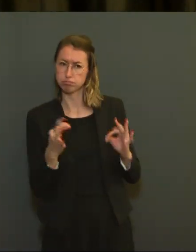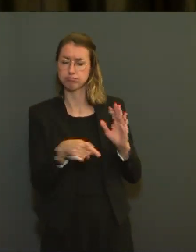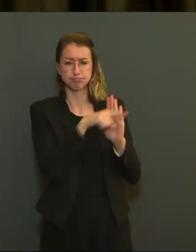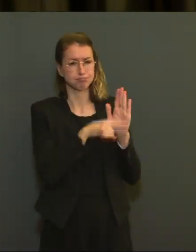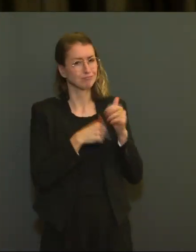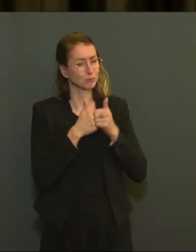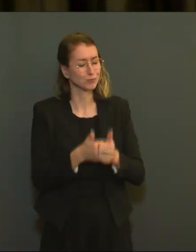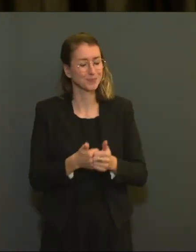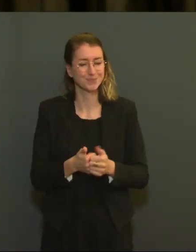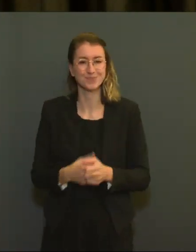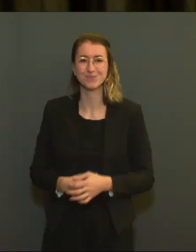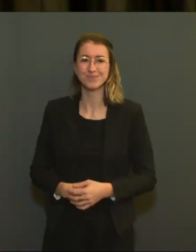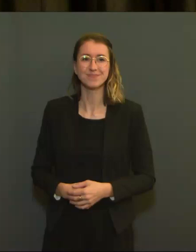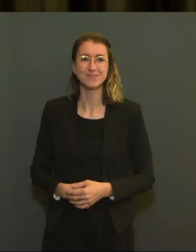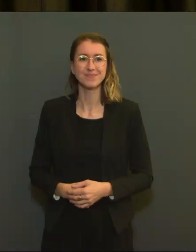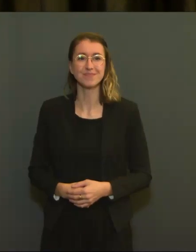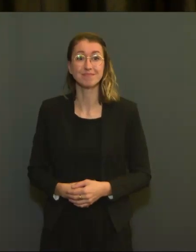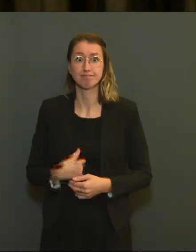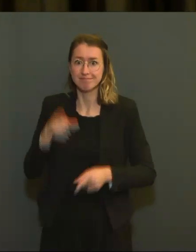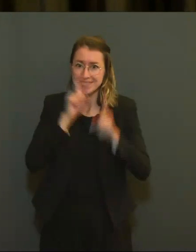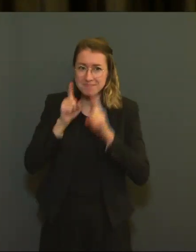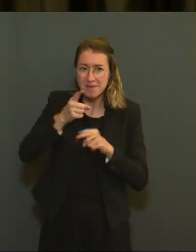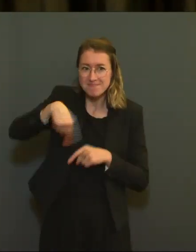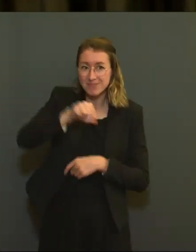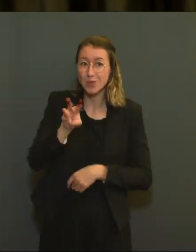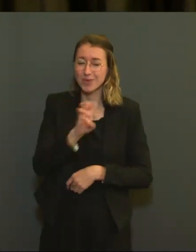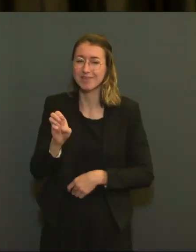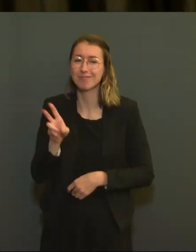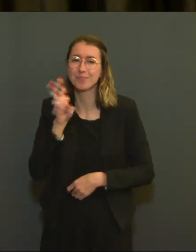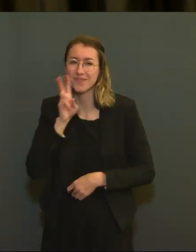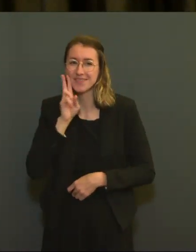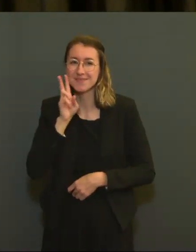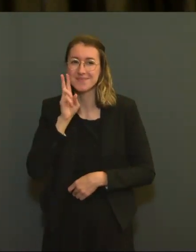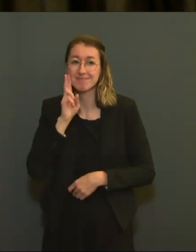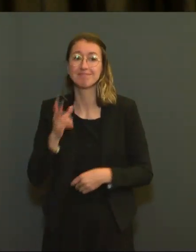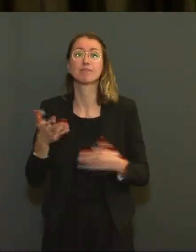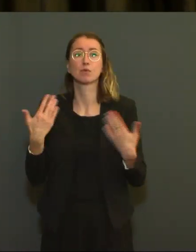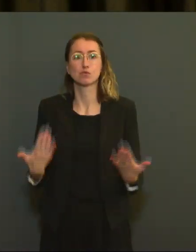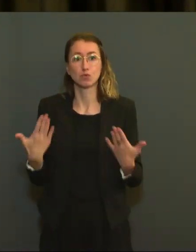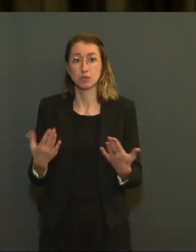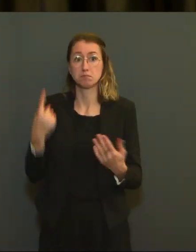Et il n'y a pas de questions prévues pour aujourd'hui, donc